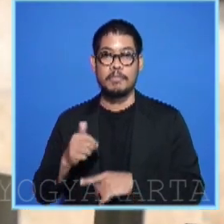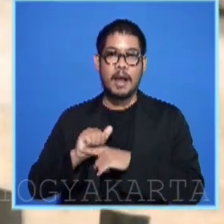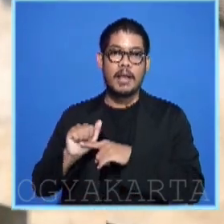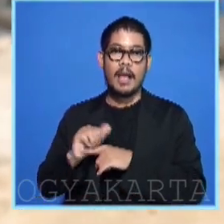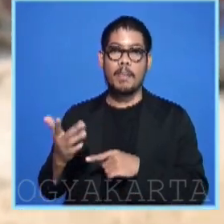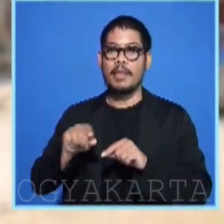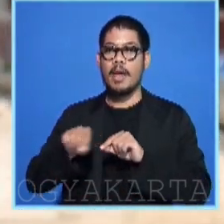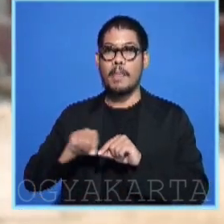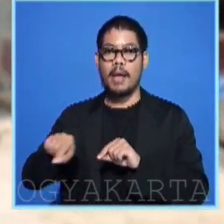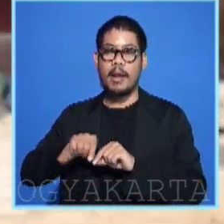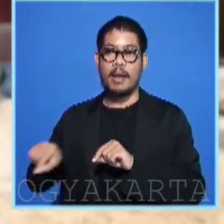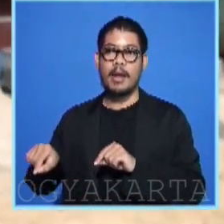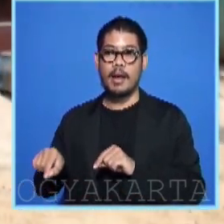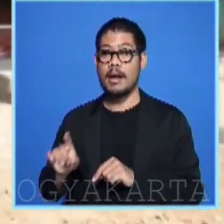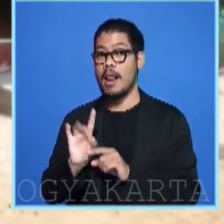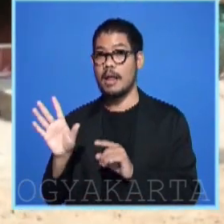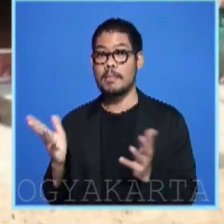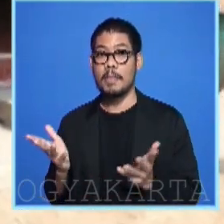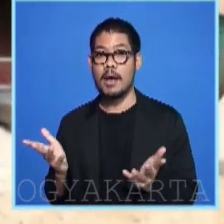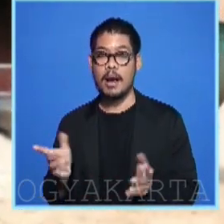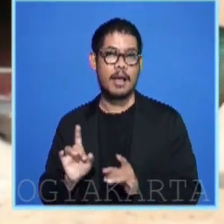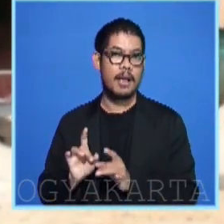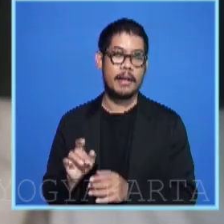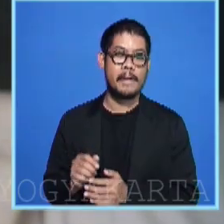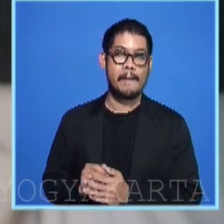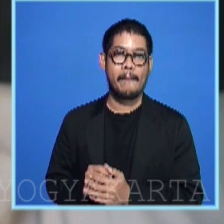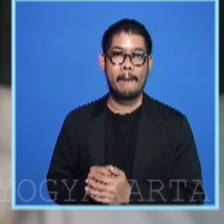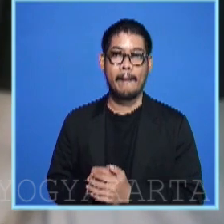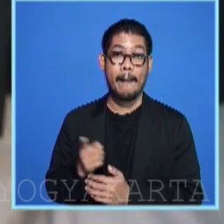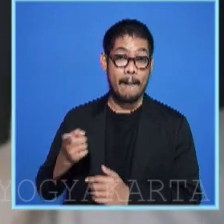buaya, ibu-ibu kelompok tani kenangan juga diajarkan